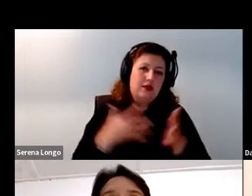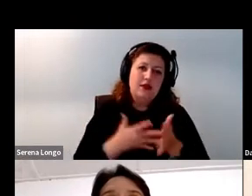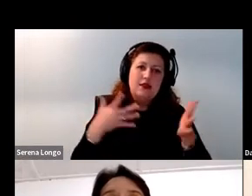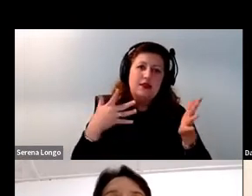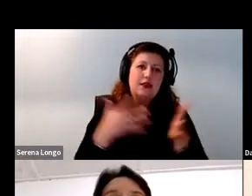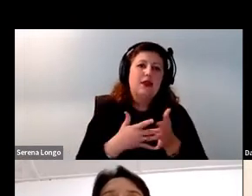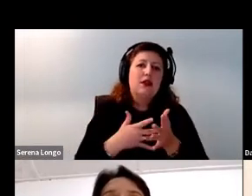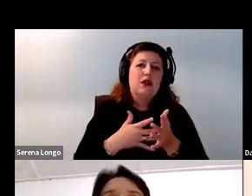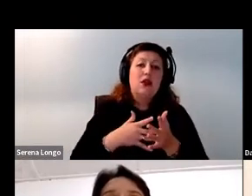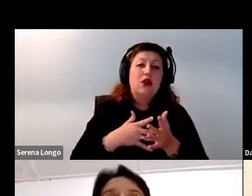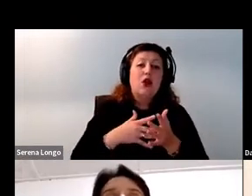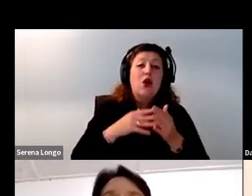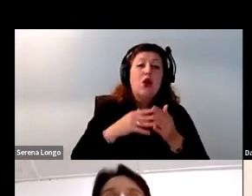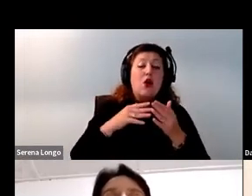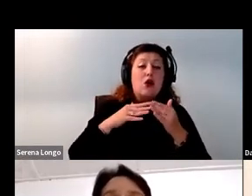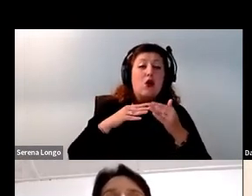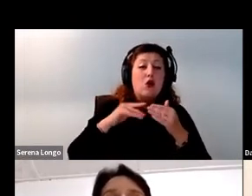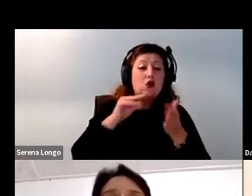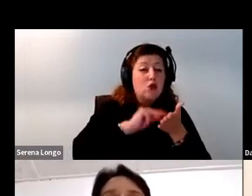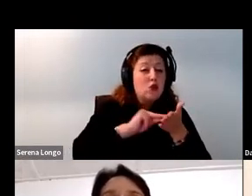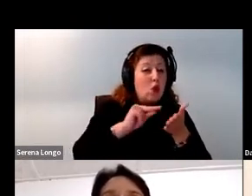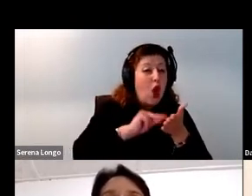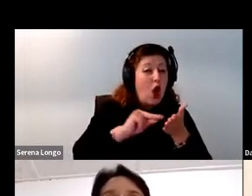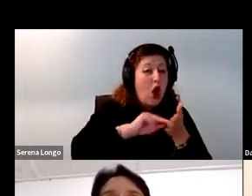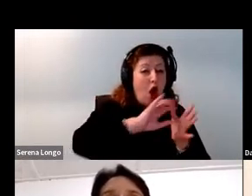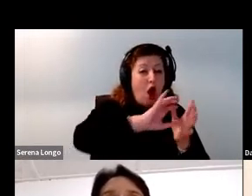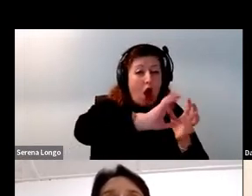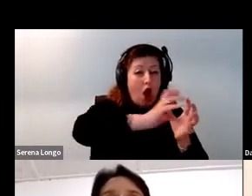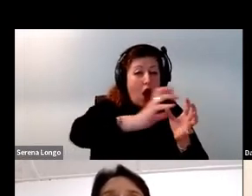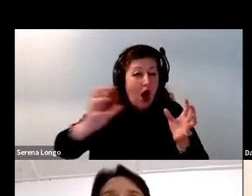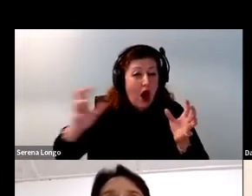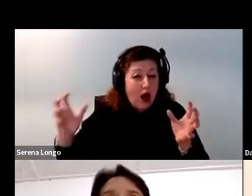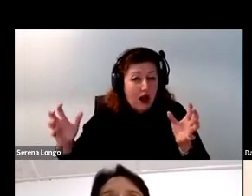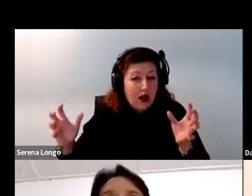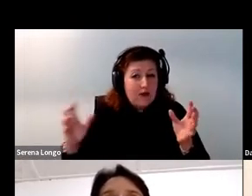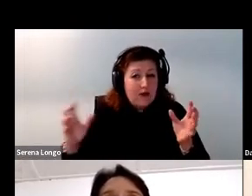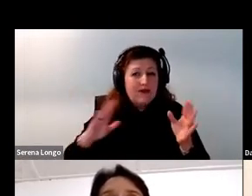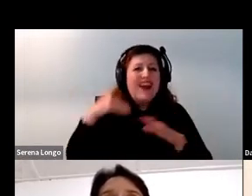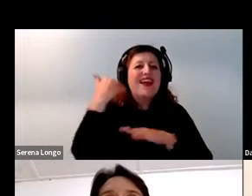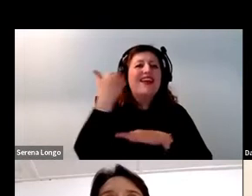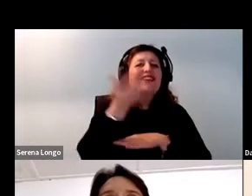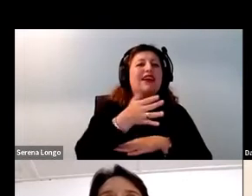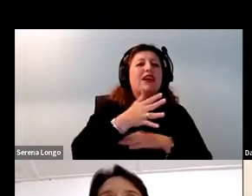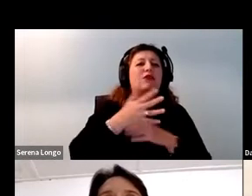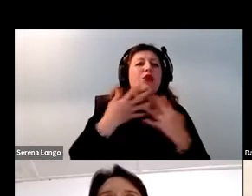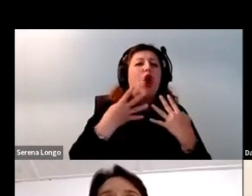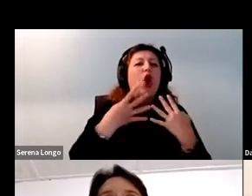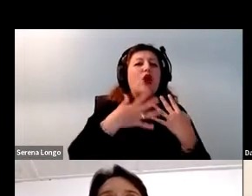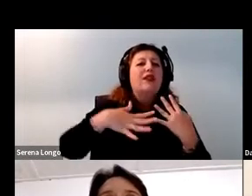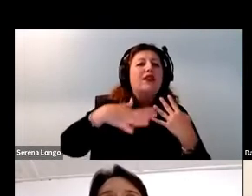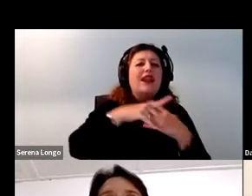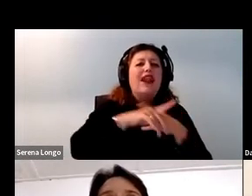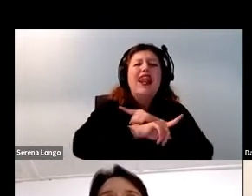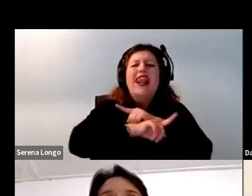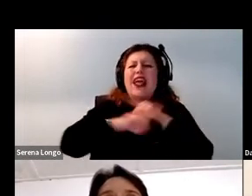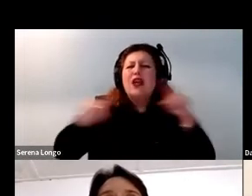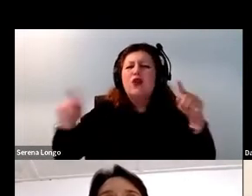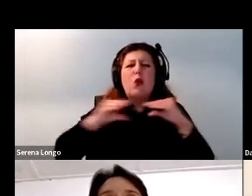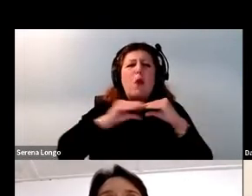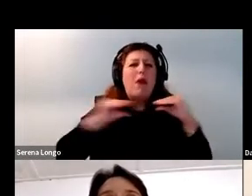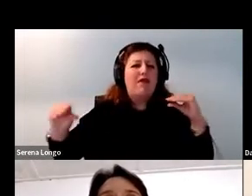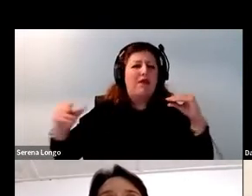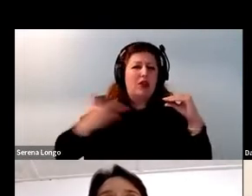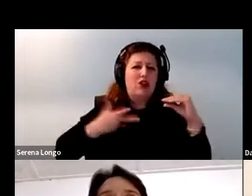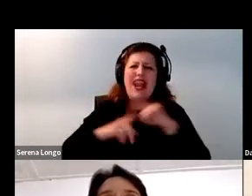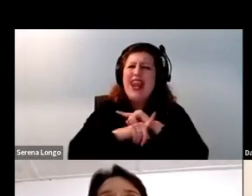pavimentato, Paola, correggimi se sbaglio, la parte esterna. Non ho inserito un'altra foto carina che mi è venuta in